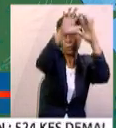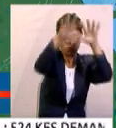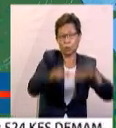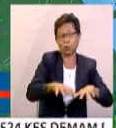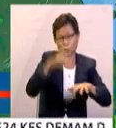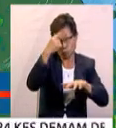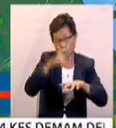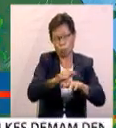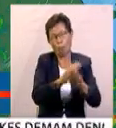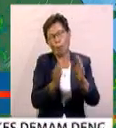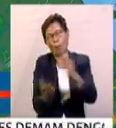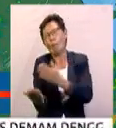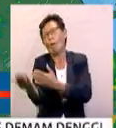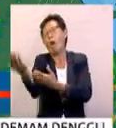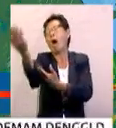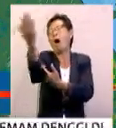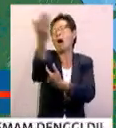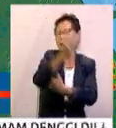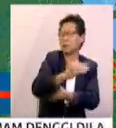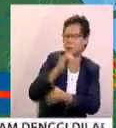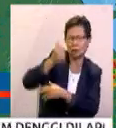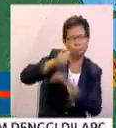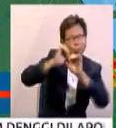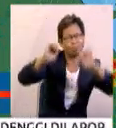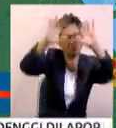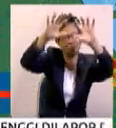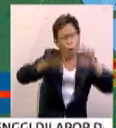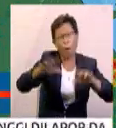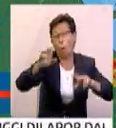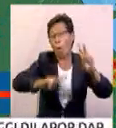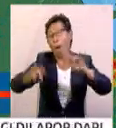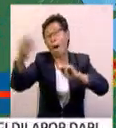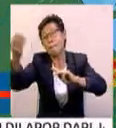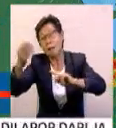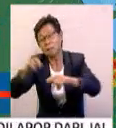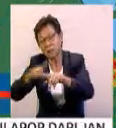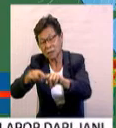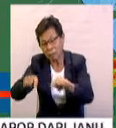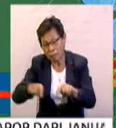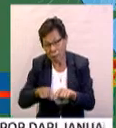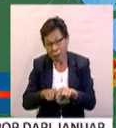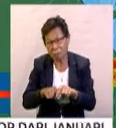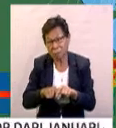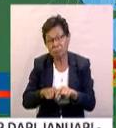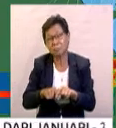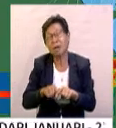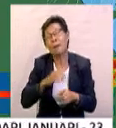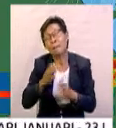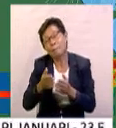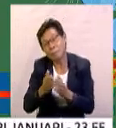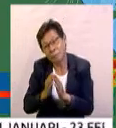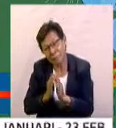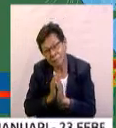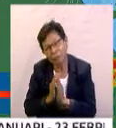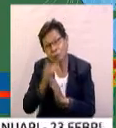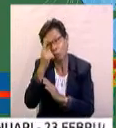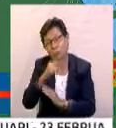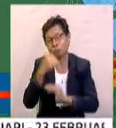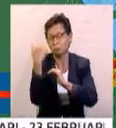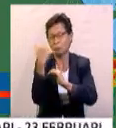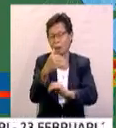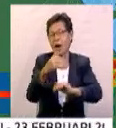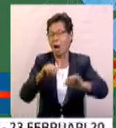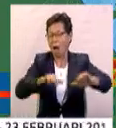Malaysia untuk sepanjang hari esok. Oleh itu, orang awam di kawasan yang terlibat diminta untuk